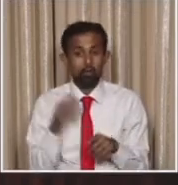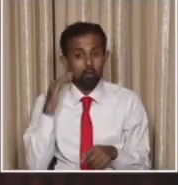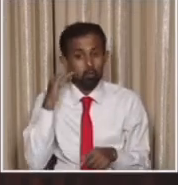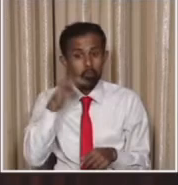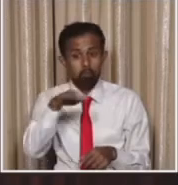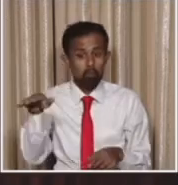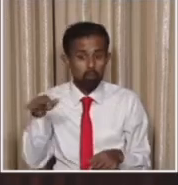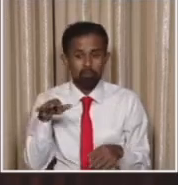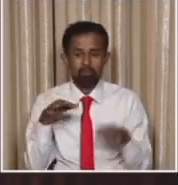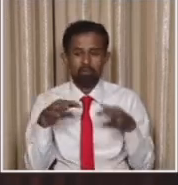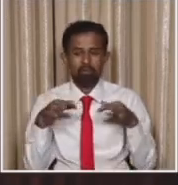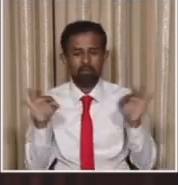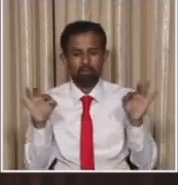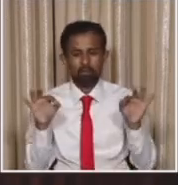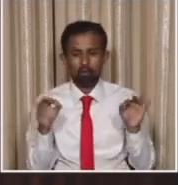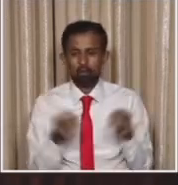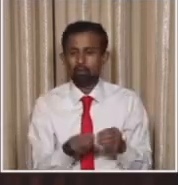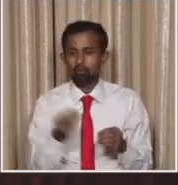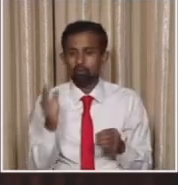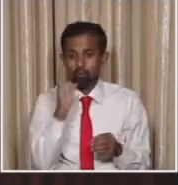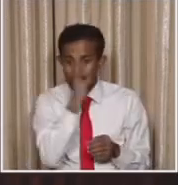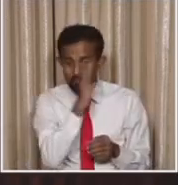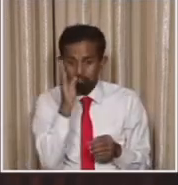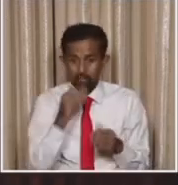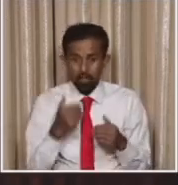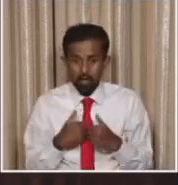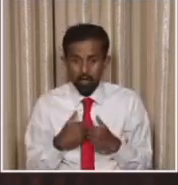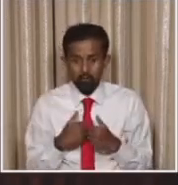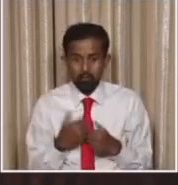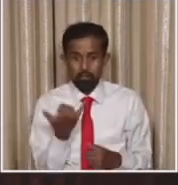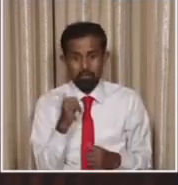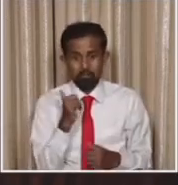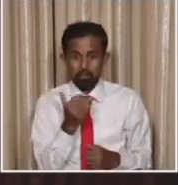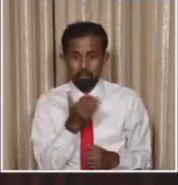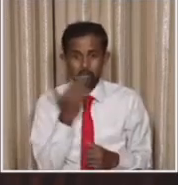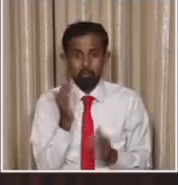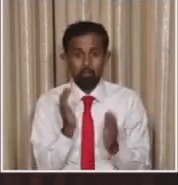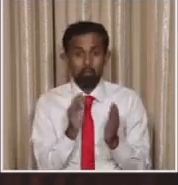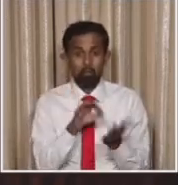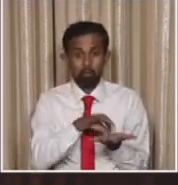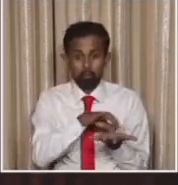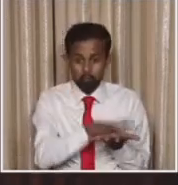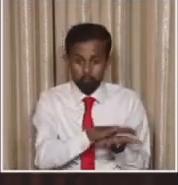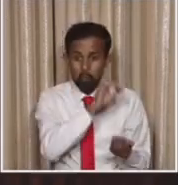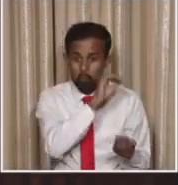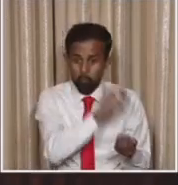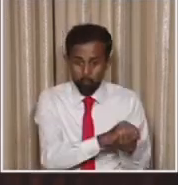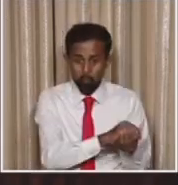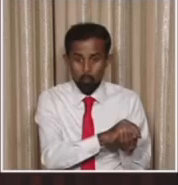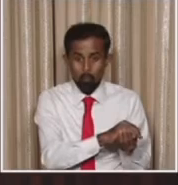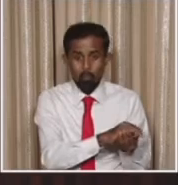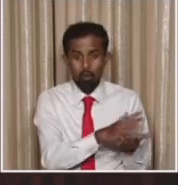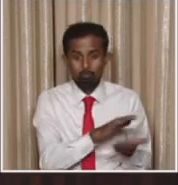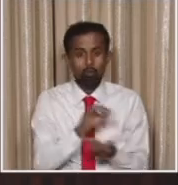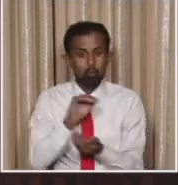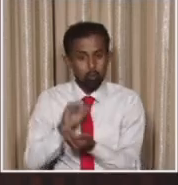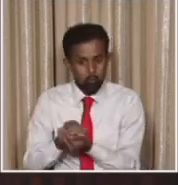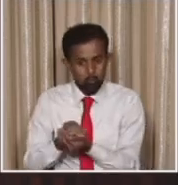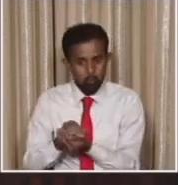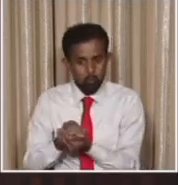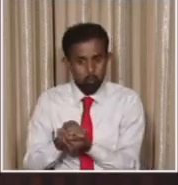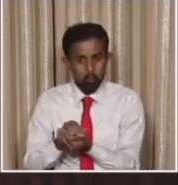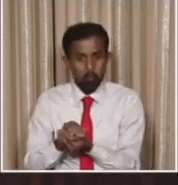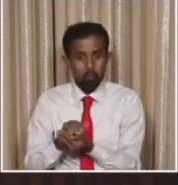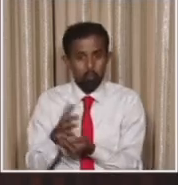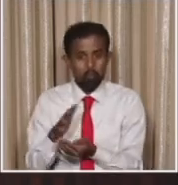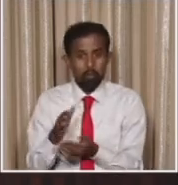ජනතාවකට නිදහස ලබා දීම කියන මුවාවෙන් අපිට ඉඩ තියෙනවා අපේ රටේ සංරක්ෂණය වෙලා ඒ වගේම රක්ෂිතව තියෙන සහ